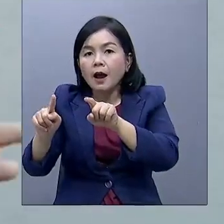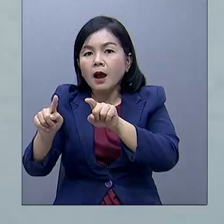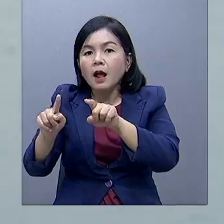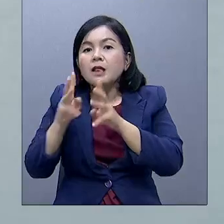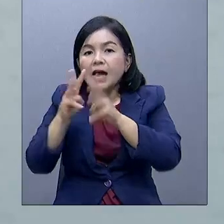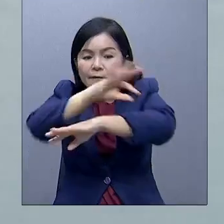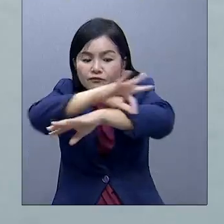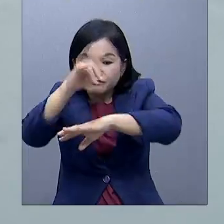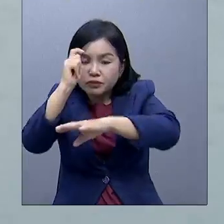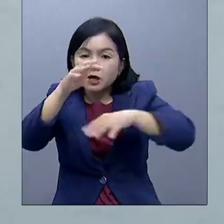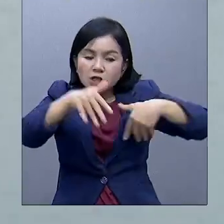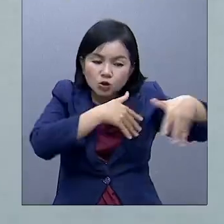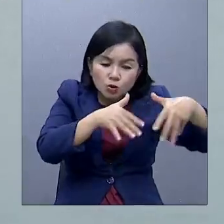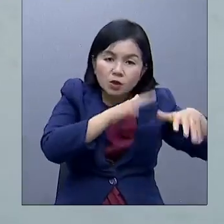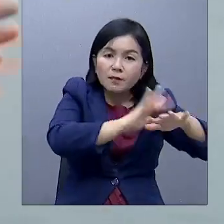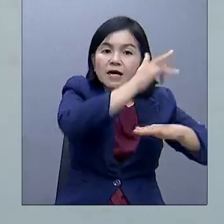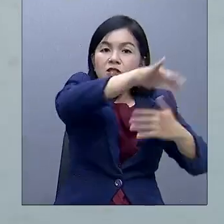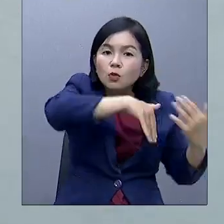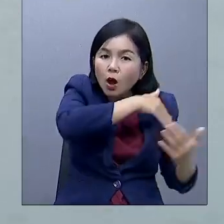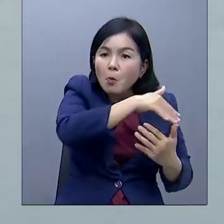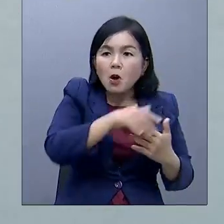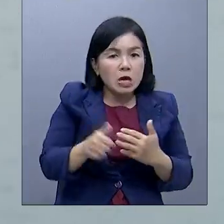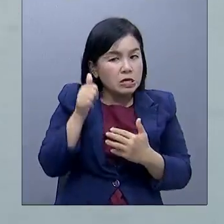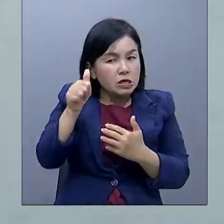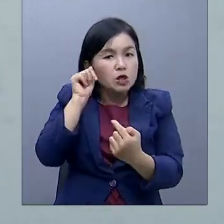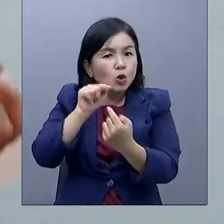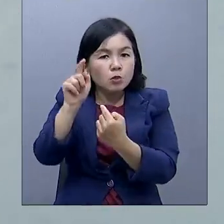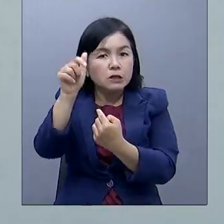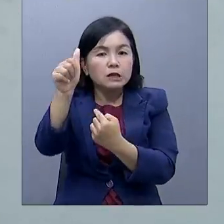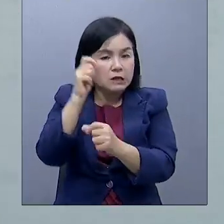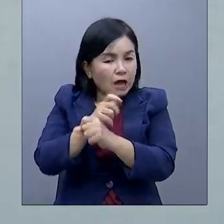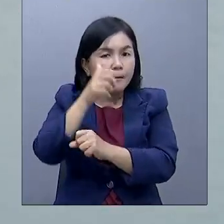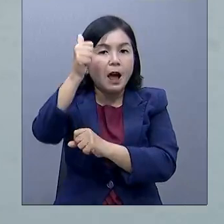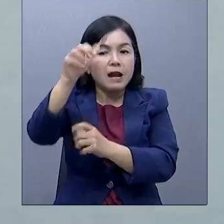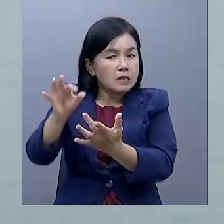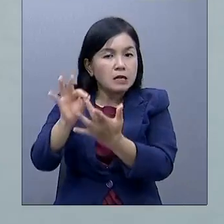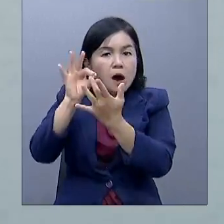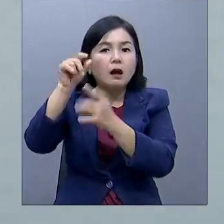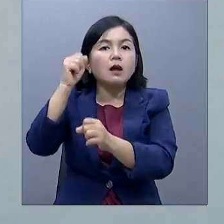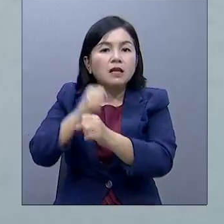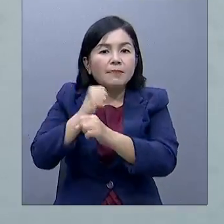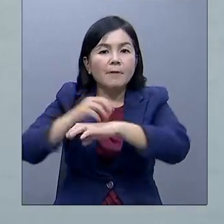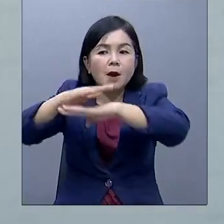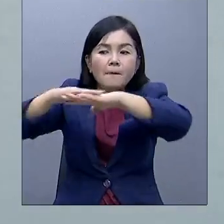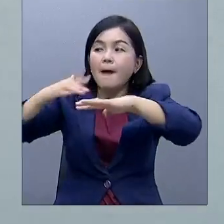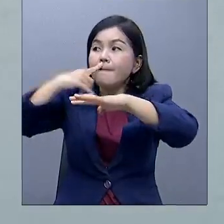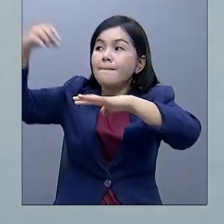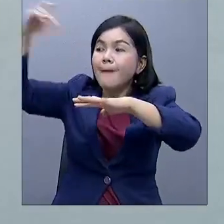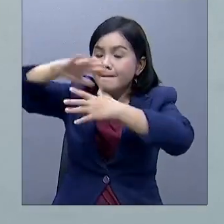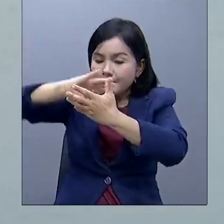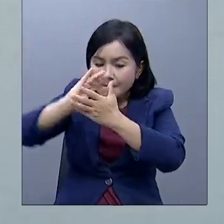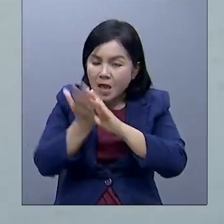วกรรมทางด้านชุมชนทางด้านสิ่งแวดล้อมแล้วเนี่ยก็เป็นพื้นที่ที่เหมาะสมในการที่จะเลือกตรงนี้ให้เกิดใช้ศักยภาพของพื้น